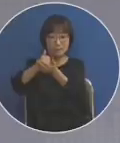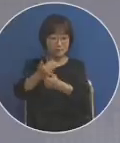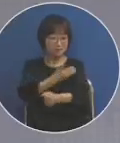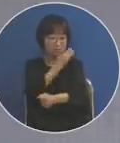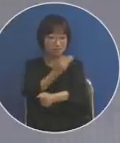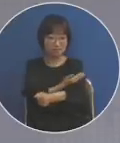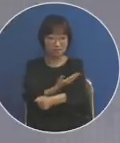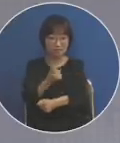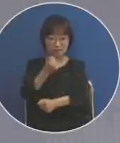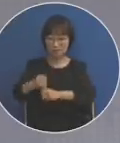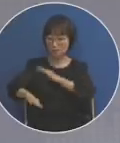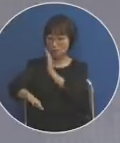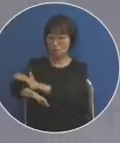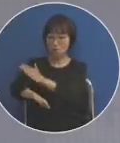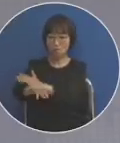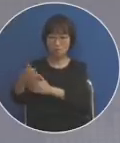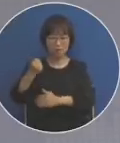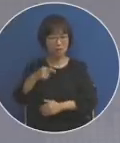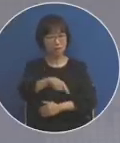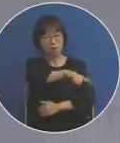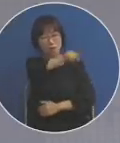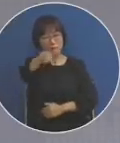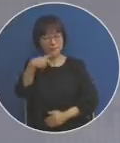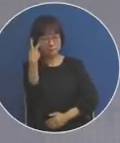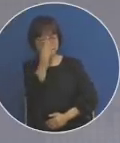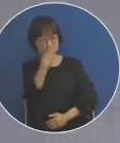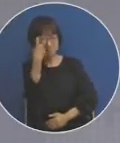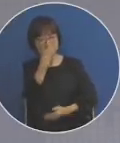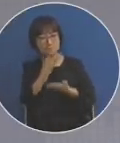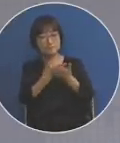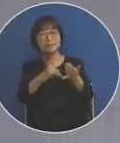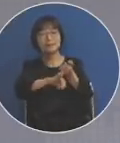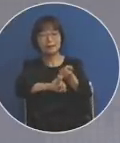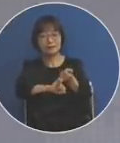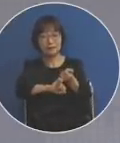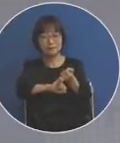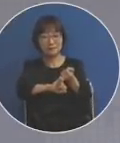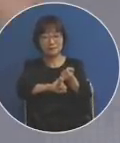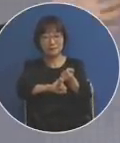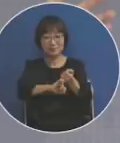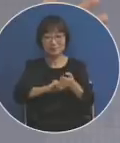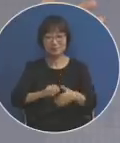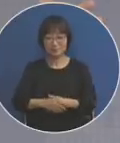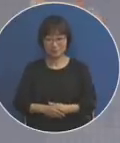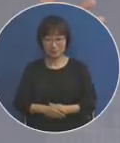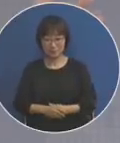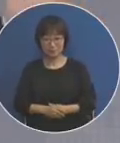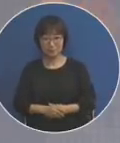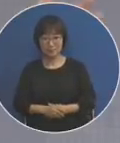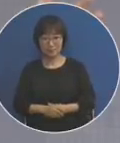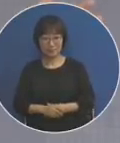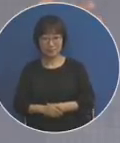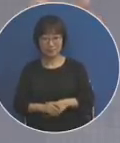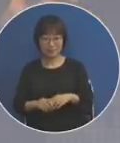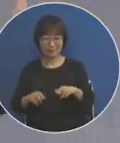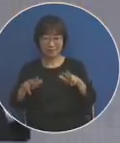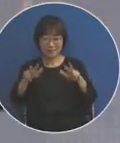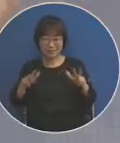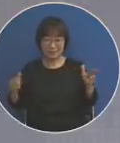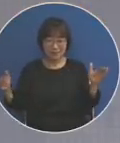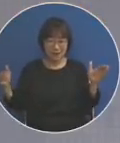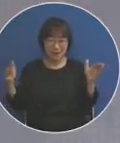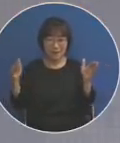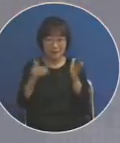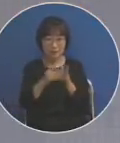팔로 너를 지킬 것이되. The Lord has sworn by his right hand. 지금까지 다 빼앗긴 곡식 원수에게 빼앗긴